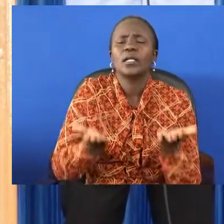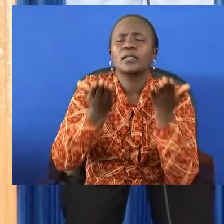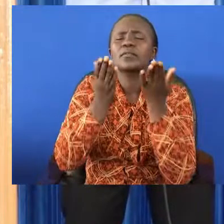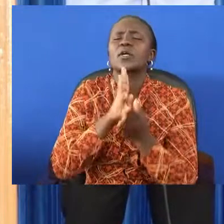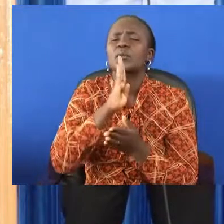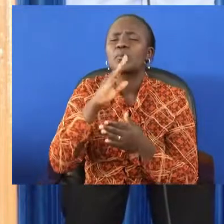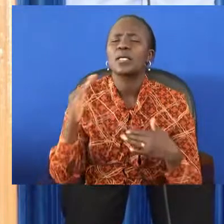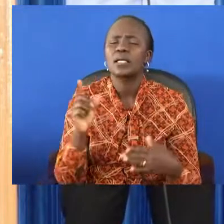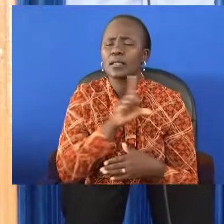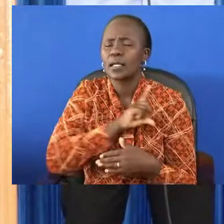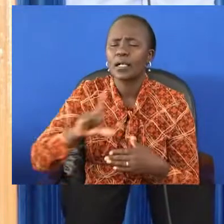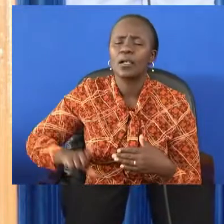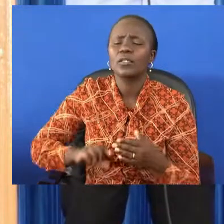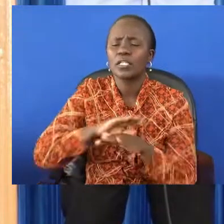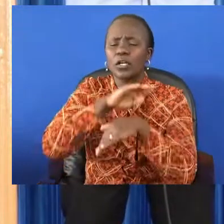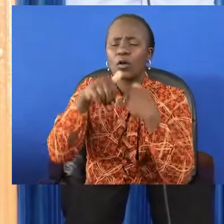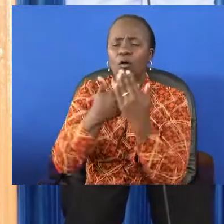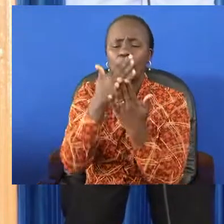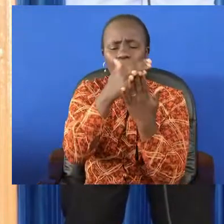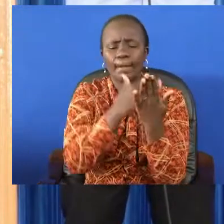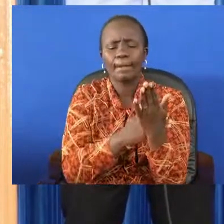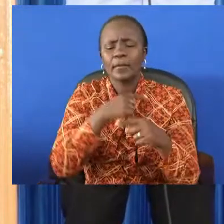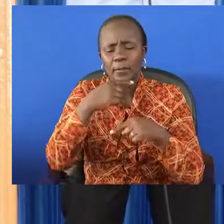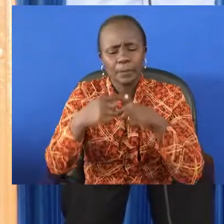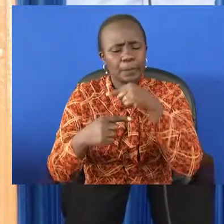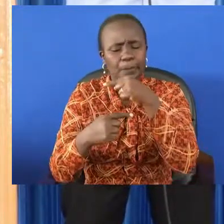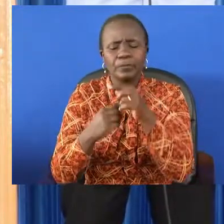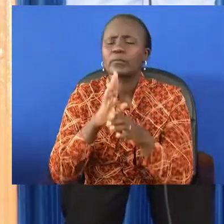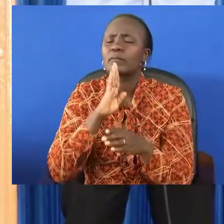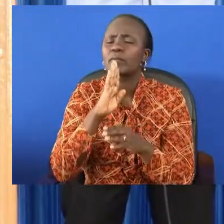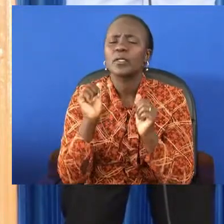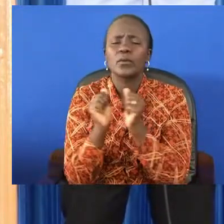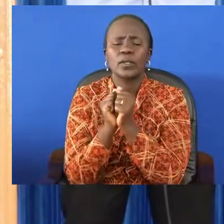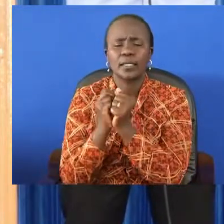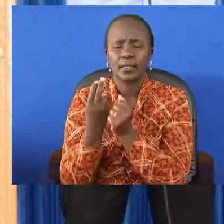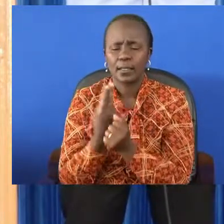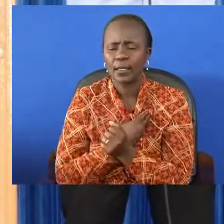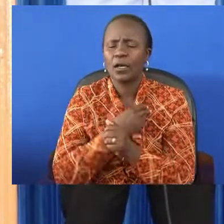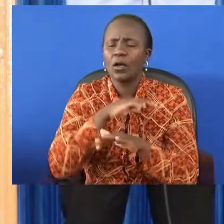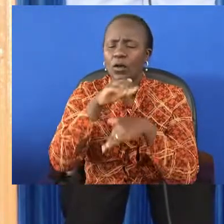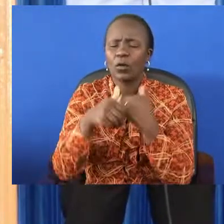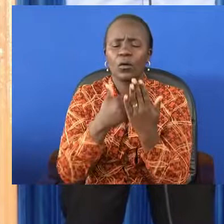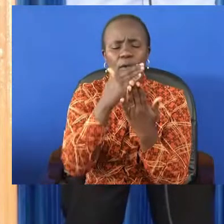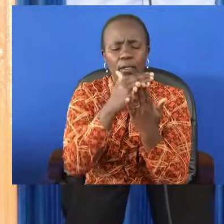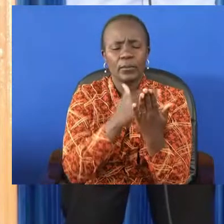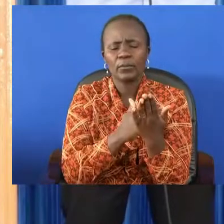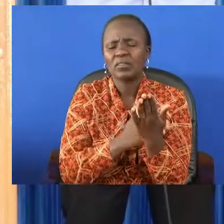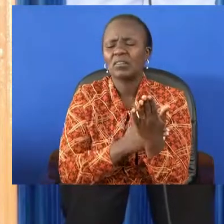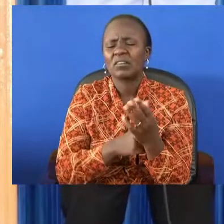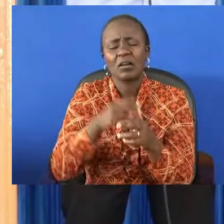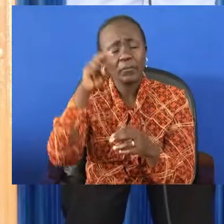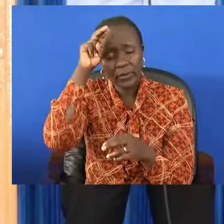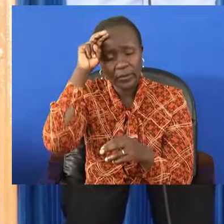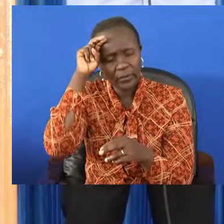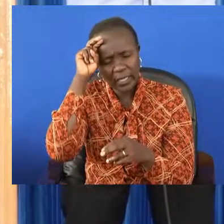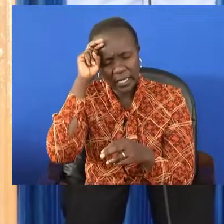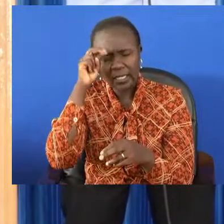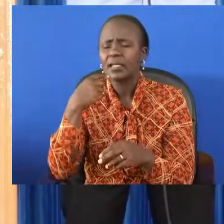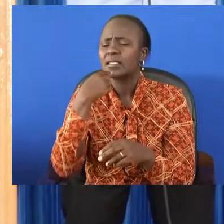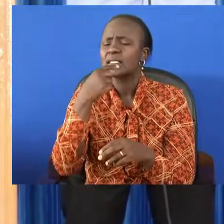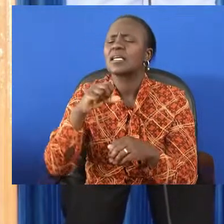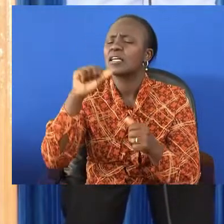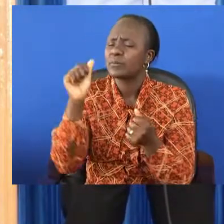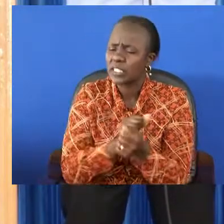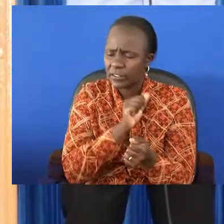Bwana juu ya kila jambo. Baba, tunapoendelea kuwa pamoja nasi, kila mipango ya kuzimu tunataka kutangazia